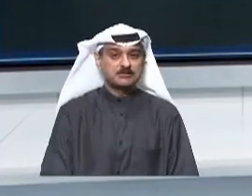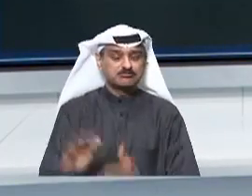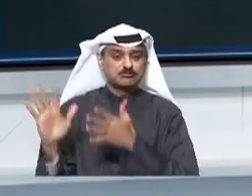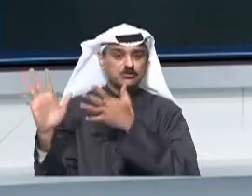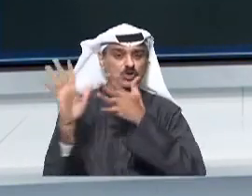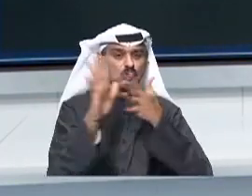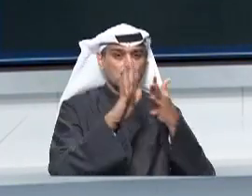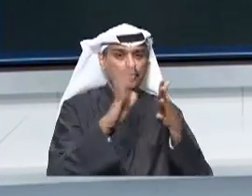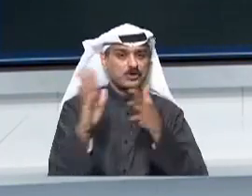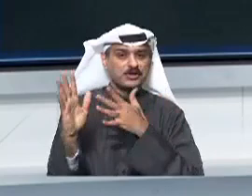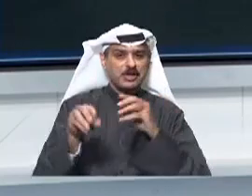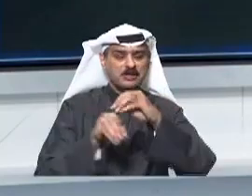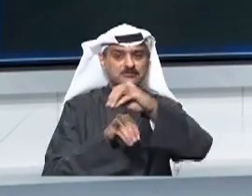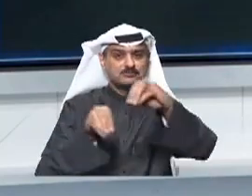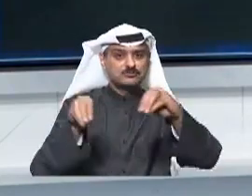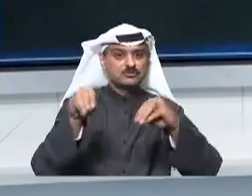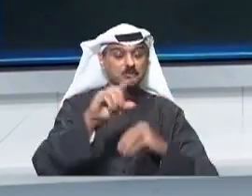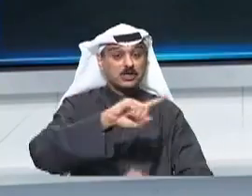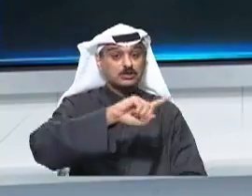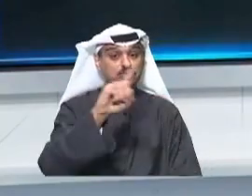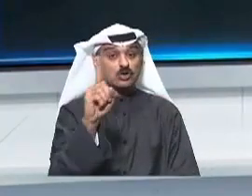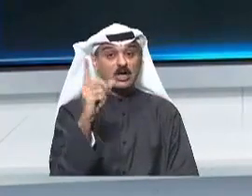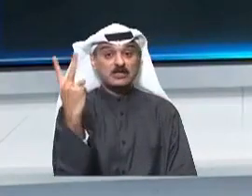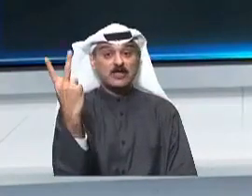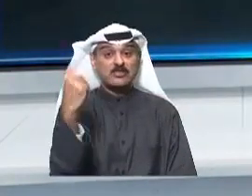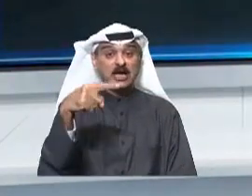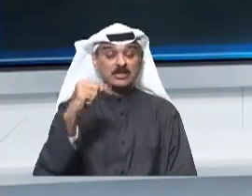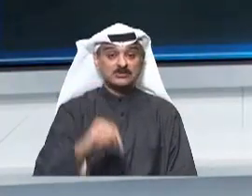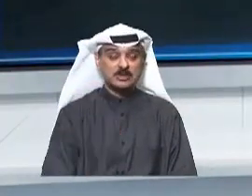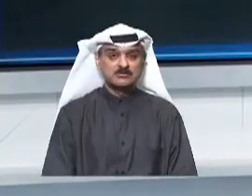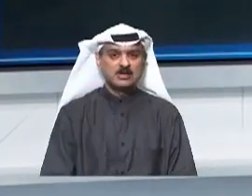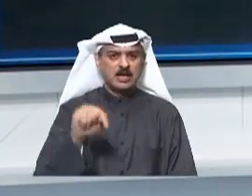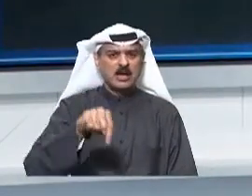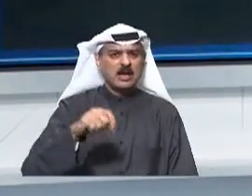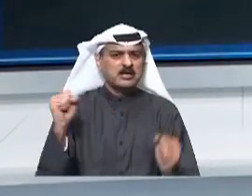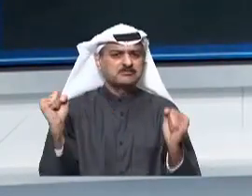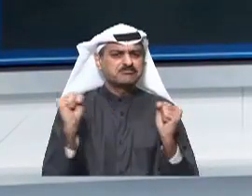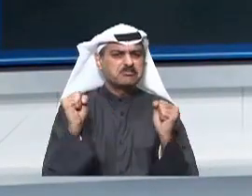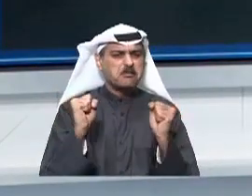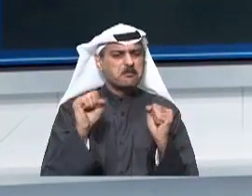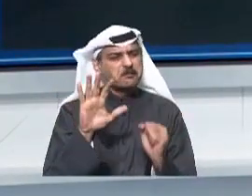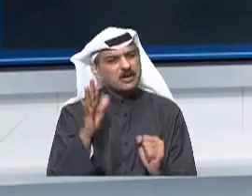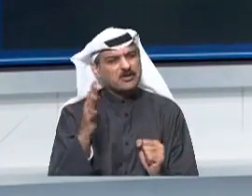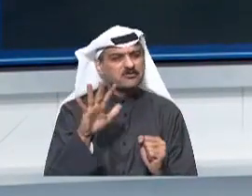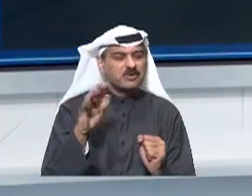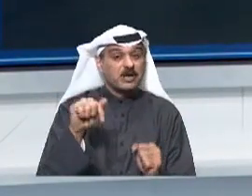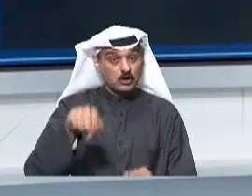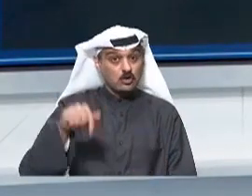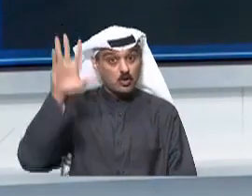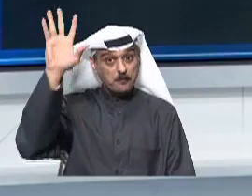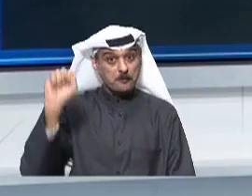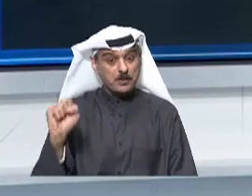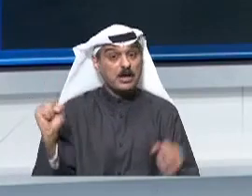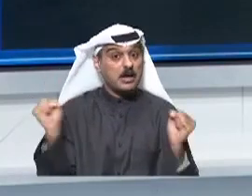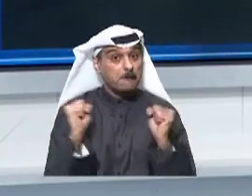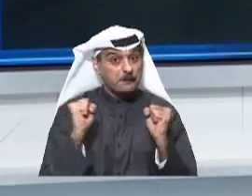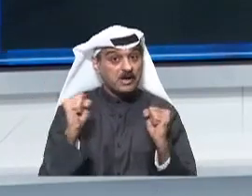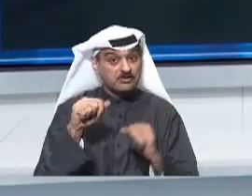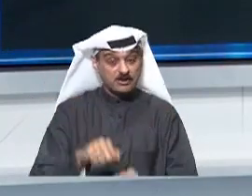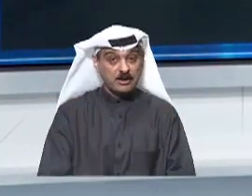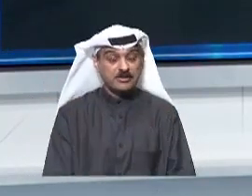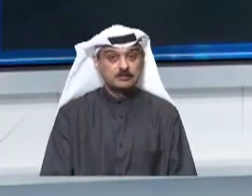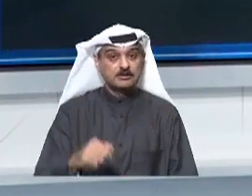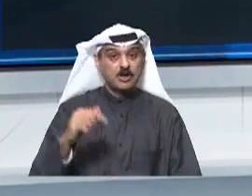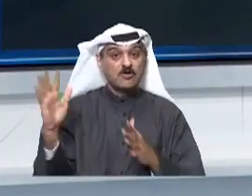غربية سرعتها 12 كيلومتر بالساعة. أجواء تميل إلى البرودة إلى باردة هذه الليلة، وأيضا استمرار رياح الشمالية الغربية